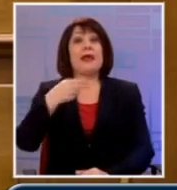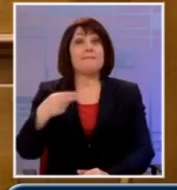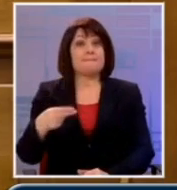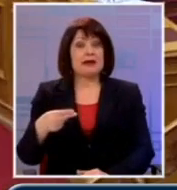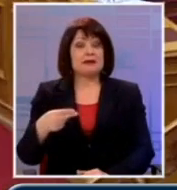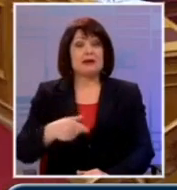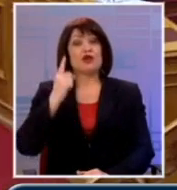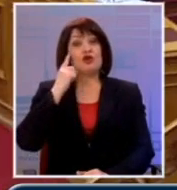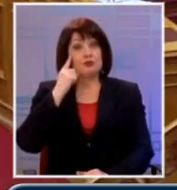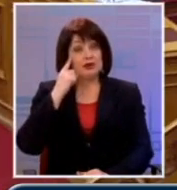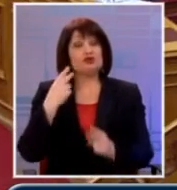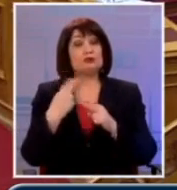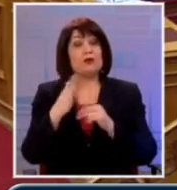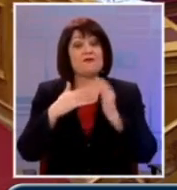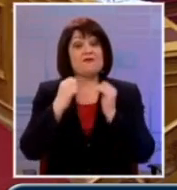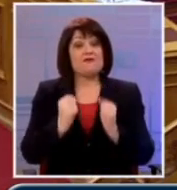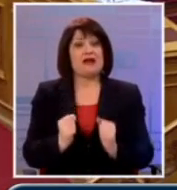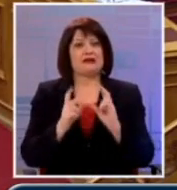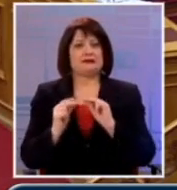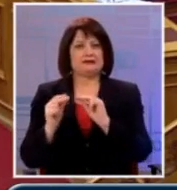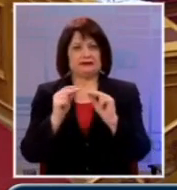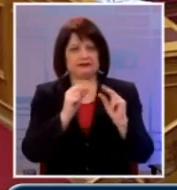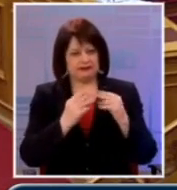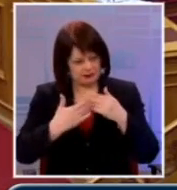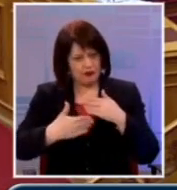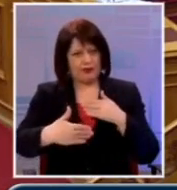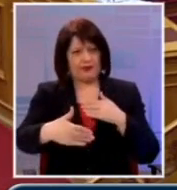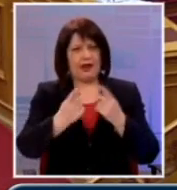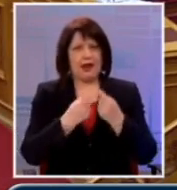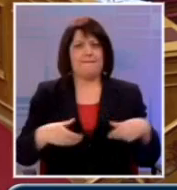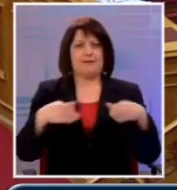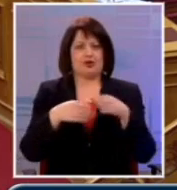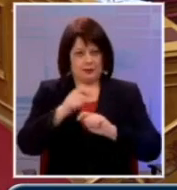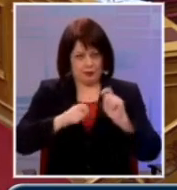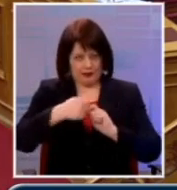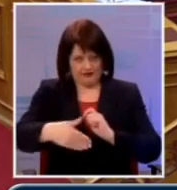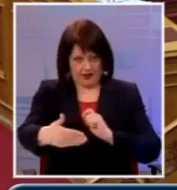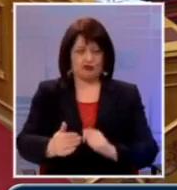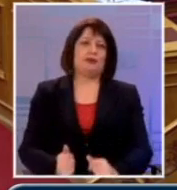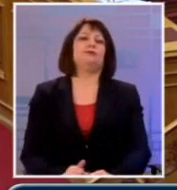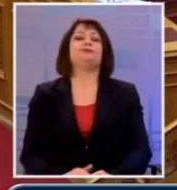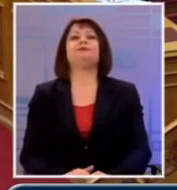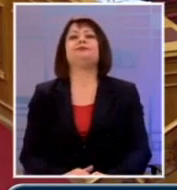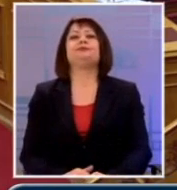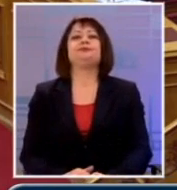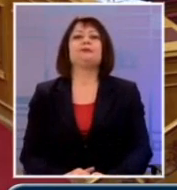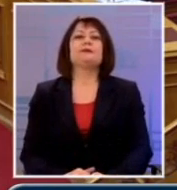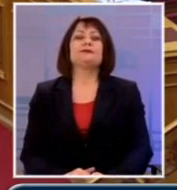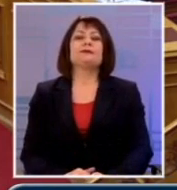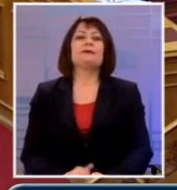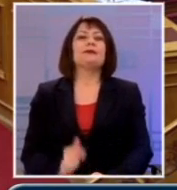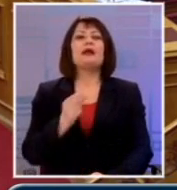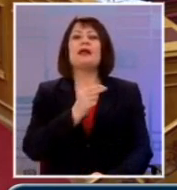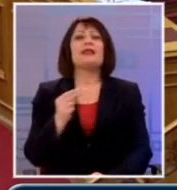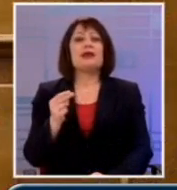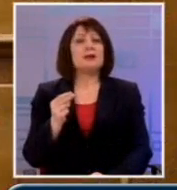ότι θα αποτελέσουν θεμέλιο των συζητήσεων οι οποίες θα ακολουθήσουν στην Επιτροπή η οποία θα συσταθεί. Η υπόθεση